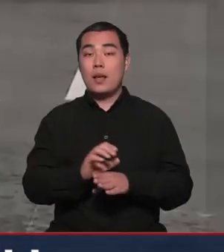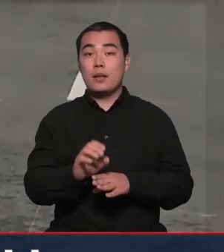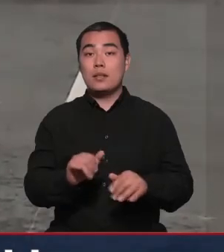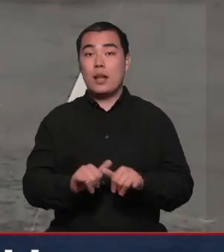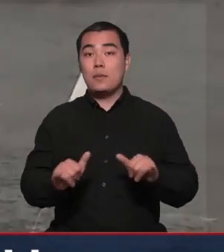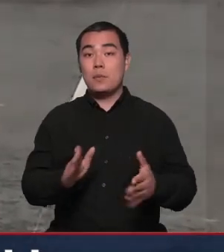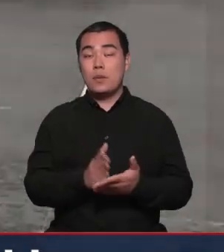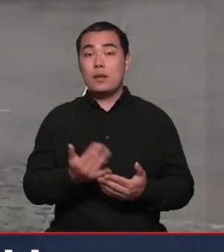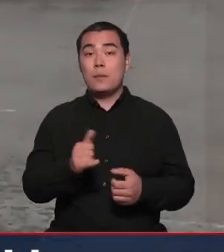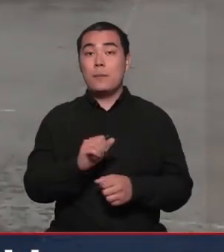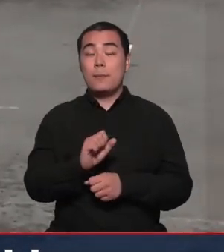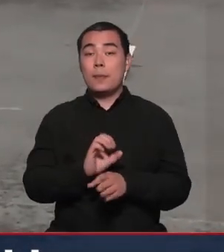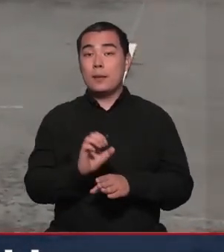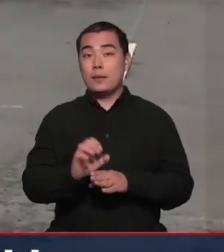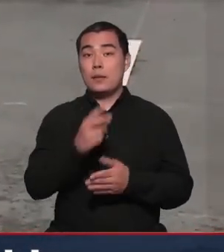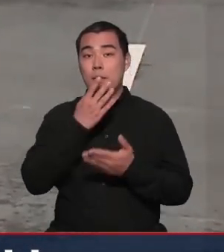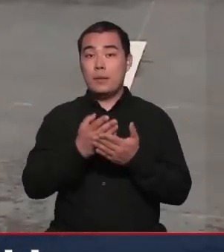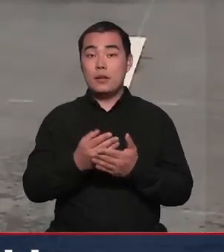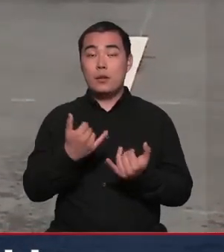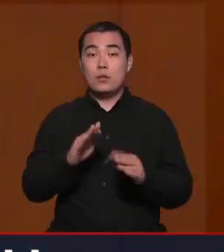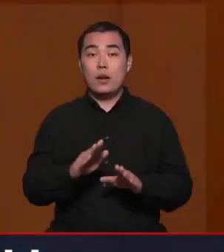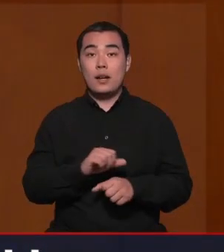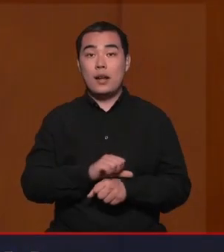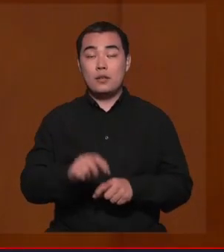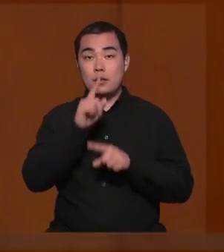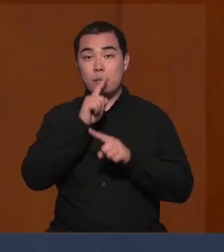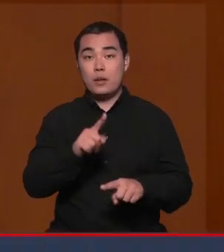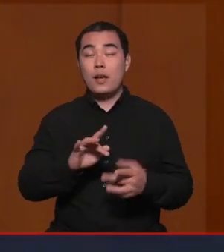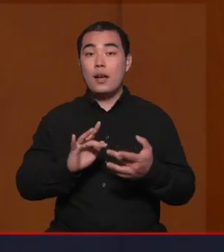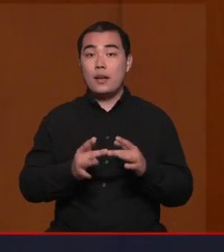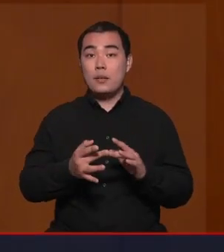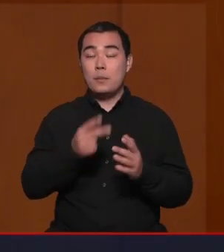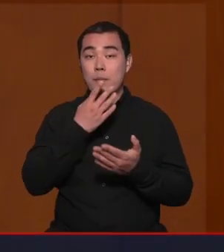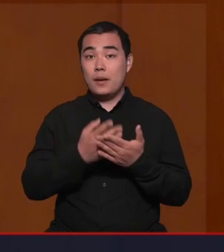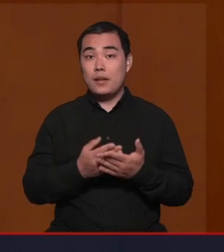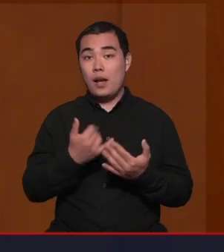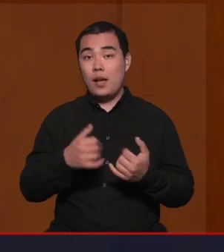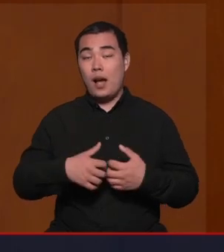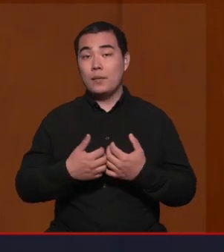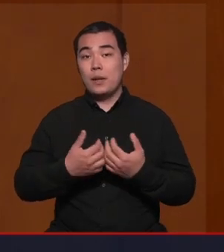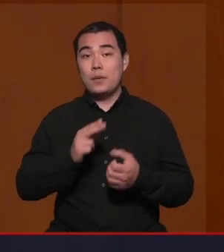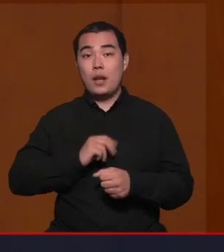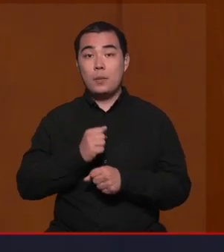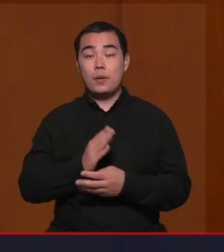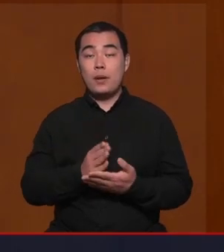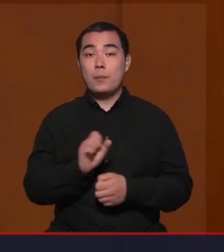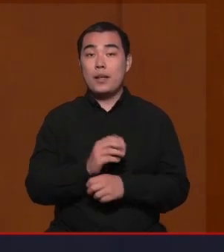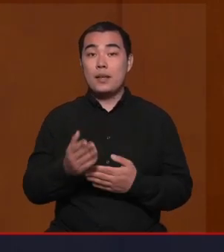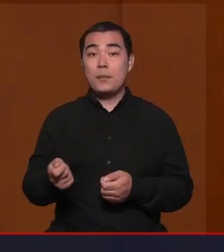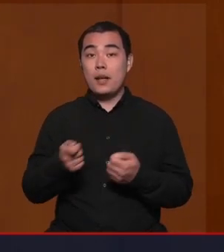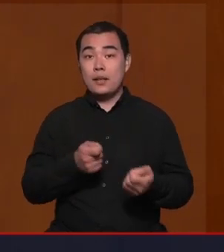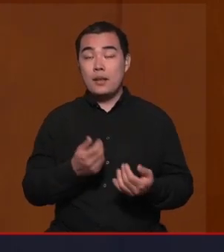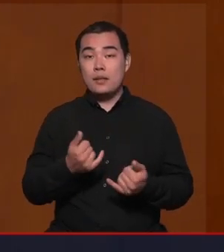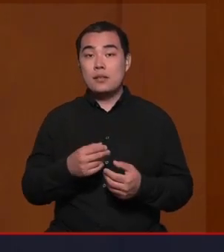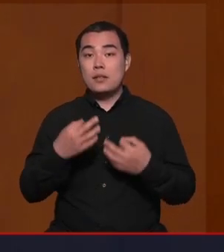арттырмақ. Енді жүк жеткізу шекара маңымен ғана шектелмейді. Цифрландырудың нәтижесінде қазір пилоттық түрде өткізіп жатырмыз. Көлік келеді және